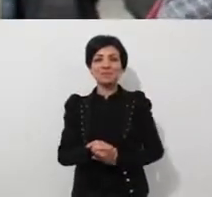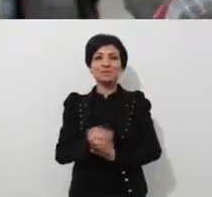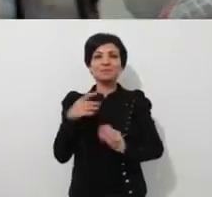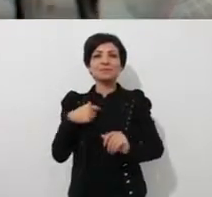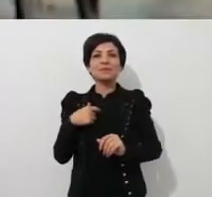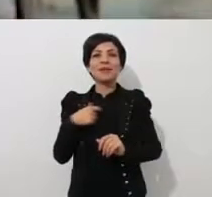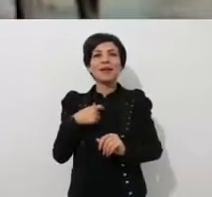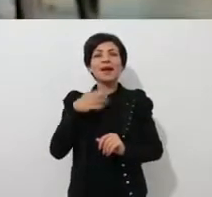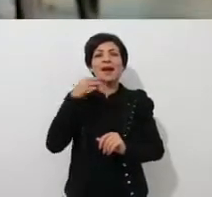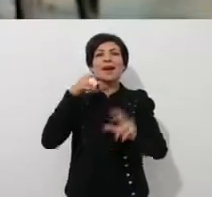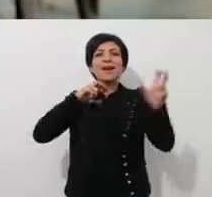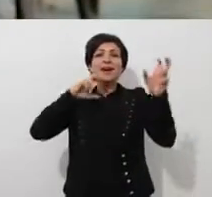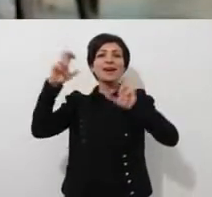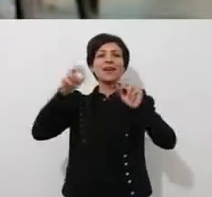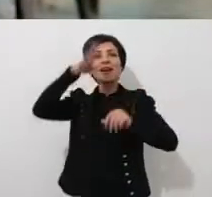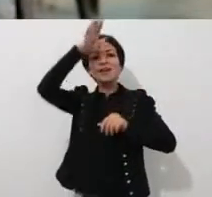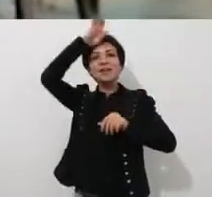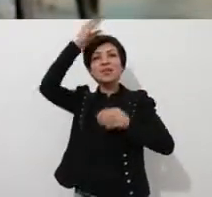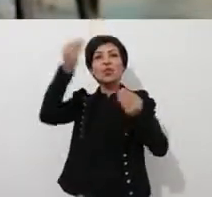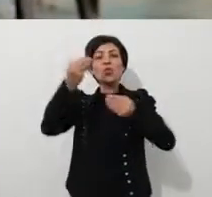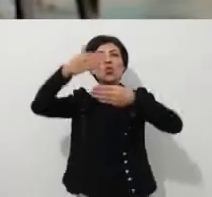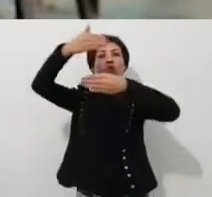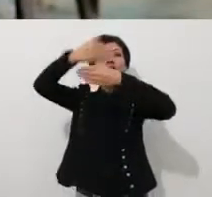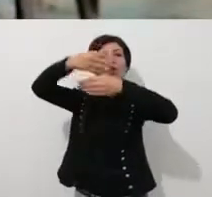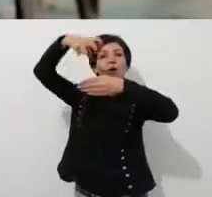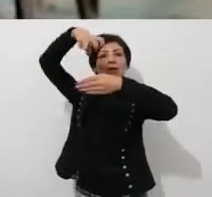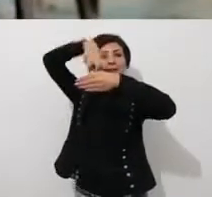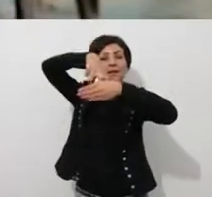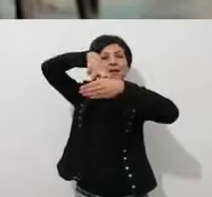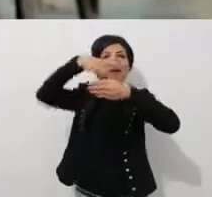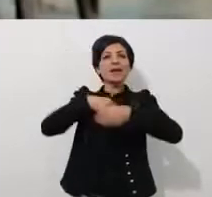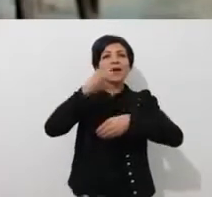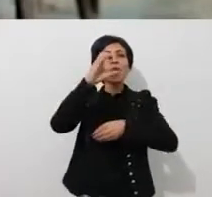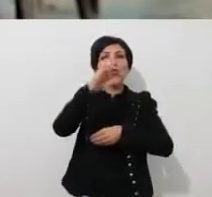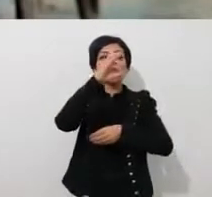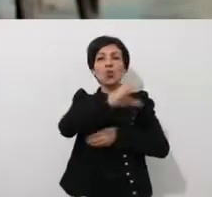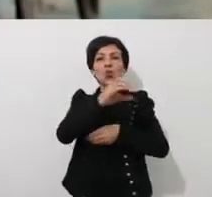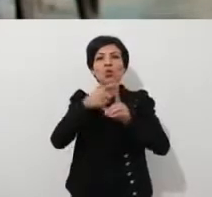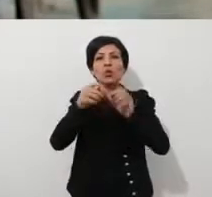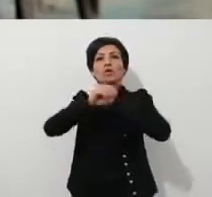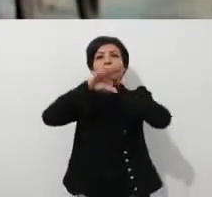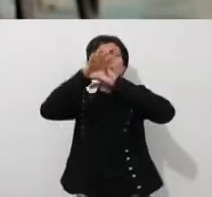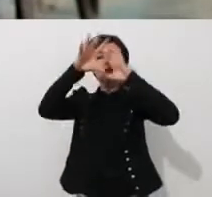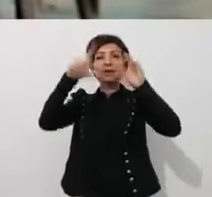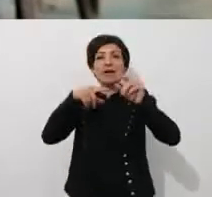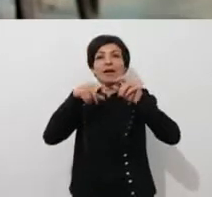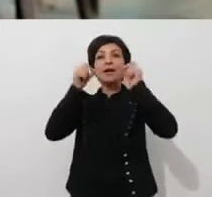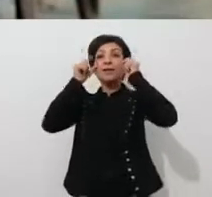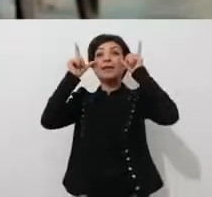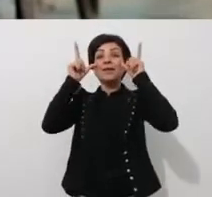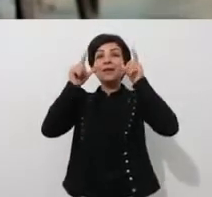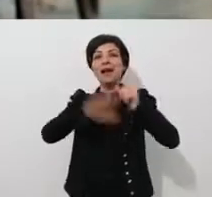وهذيك صاح الديك فوق السور كوكو كوكو بان النور اسهوا